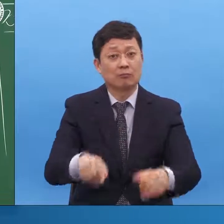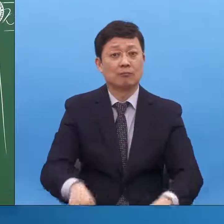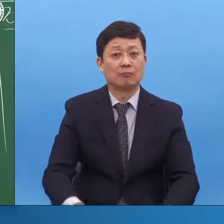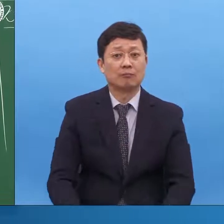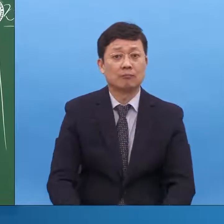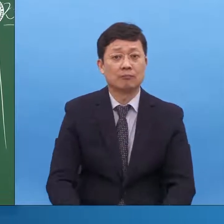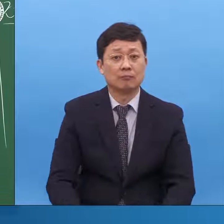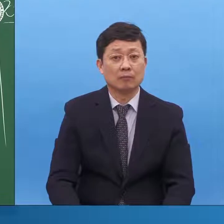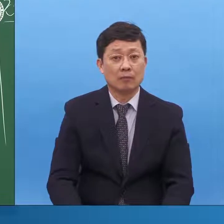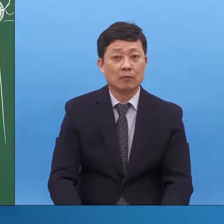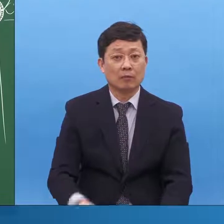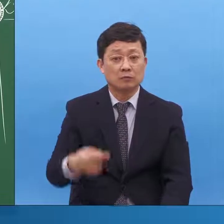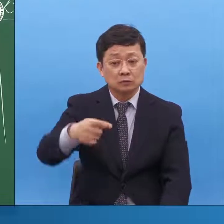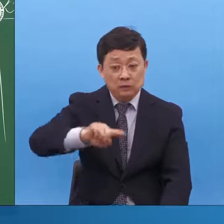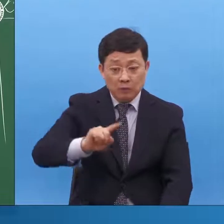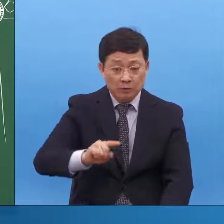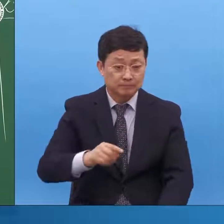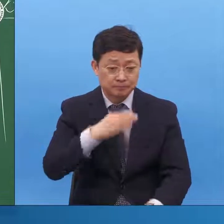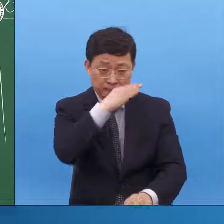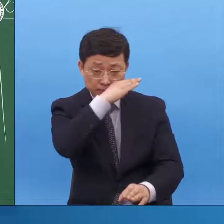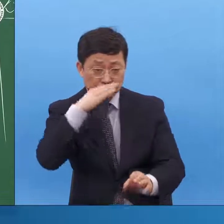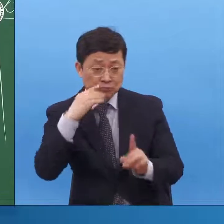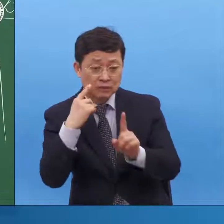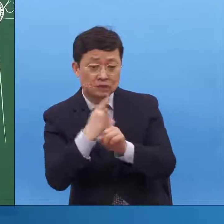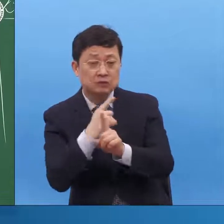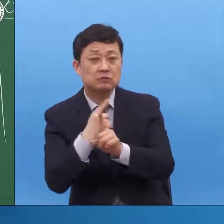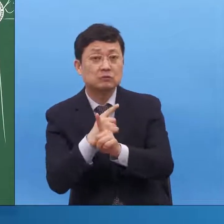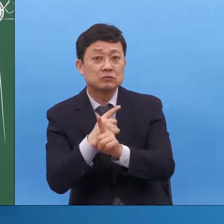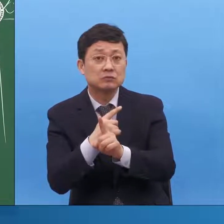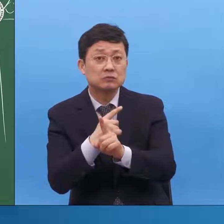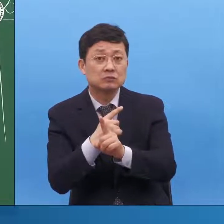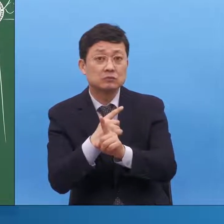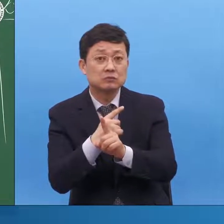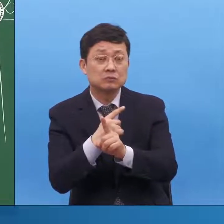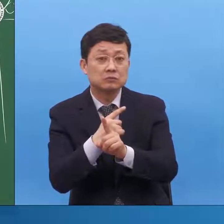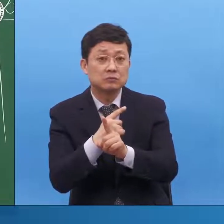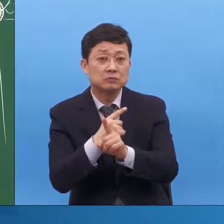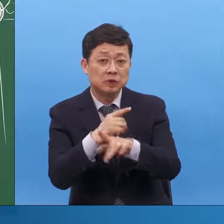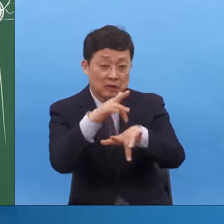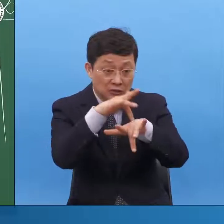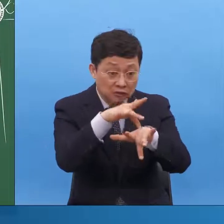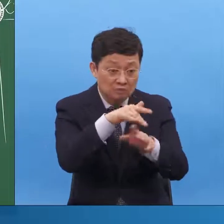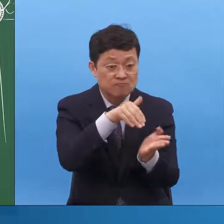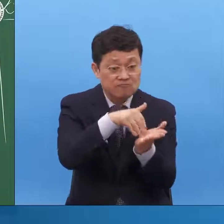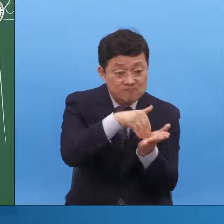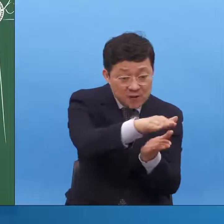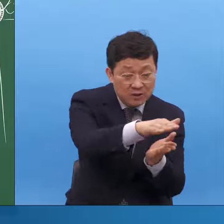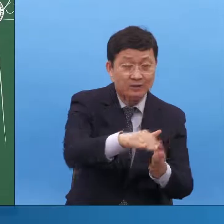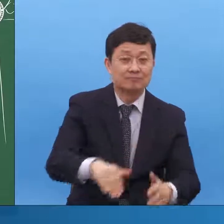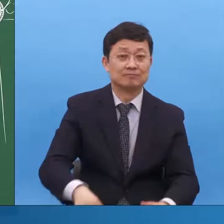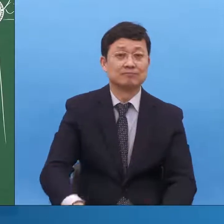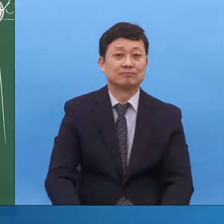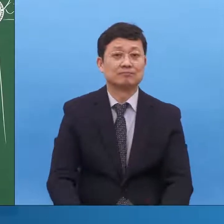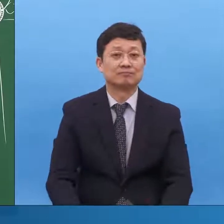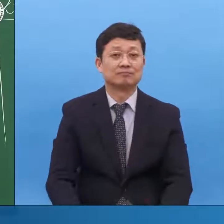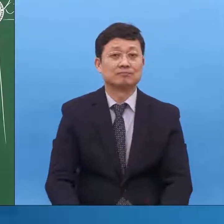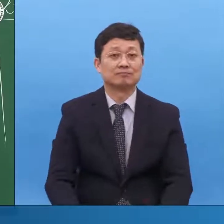third 네 번째 characteristic. 특징이 보면 치유했어요. Fourth characteristic was healing 귀신들에 쫓아내고요. and driving out